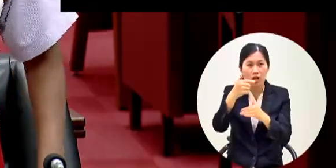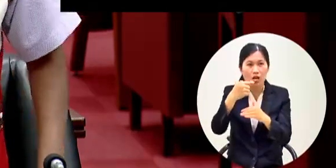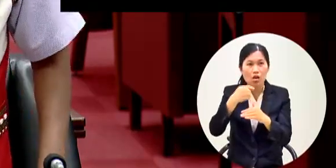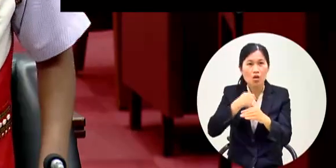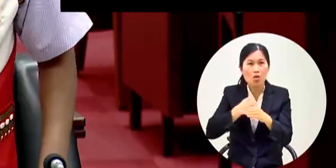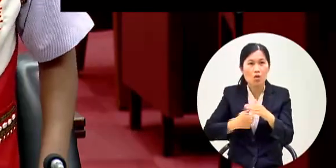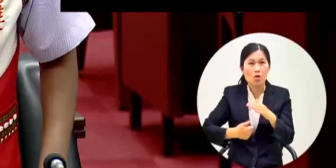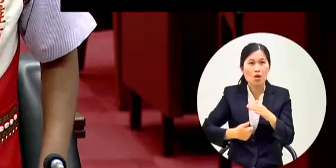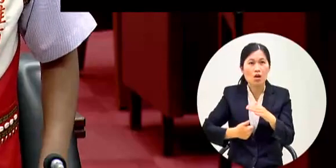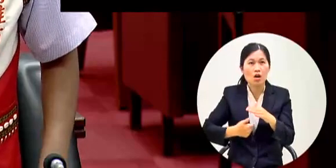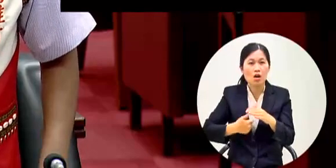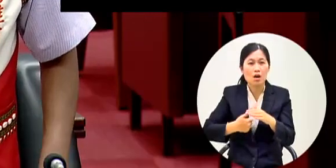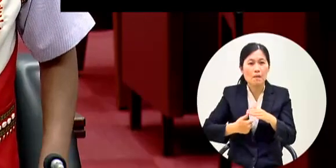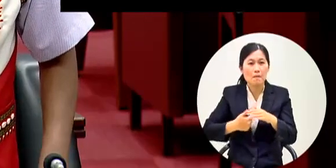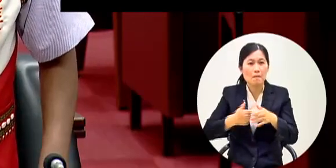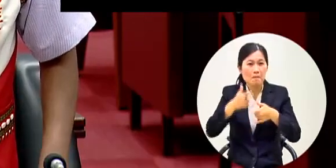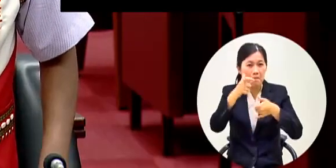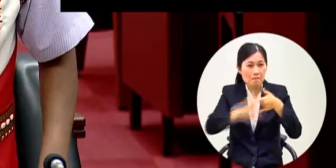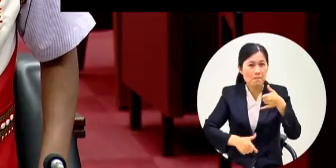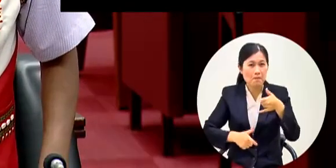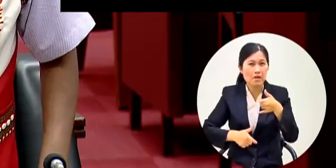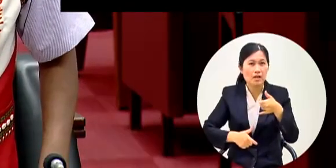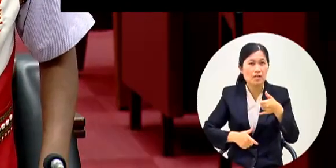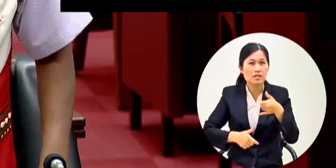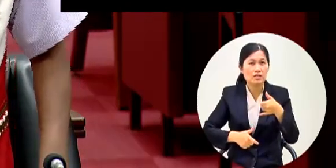系，本席